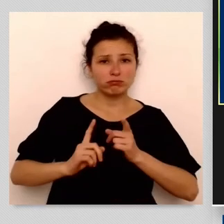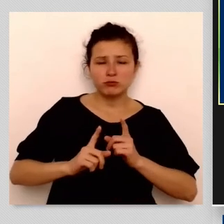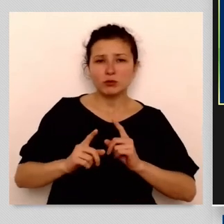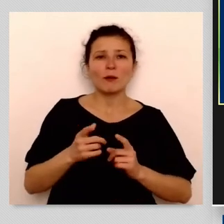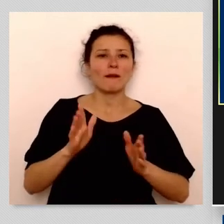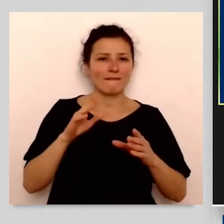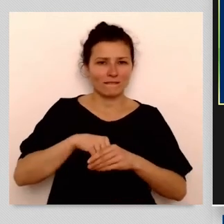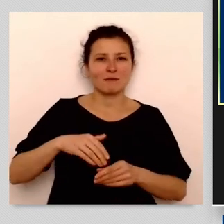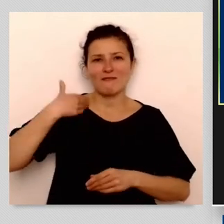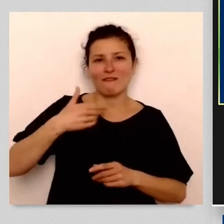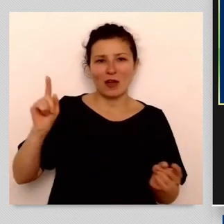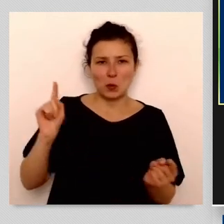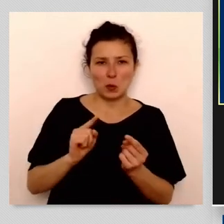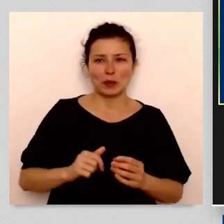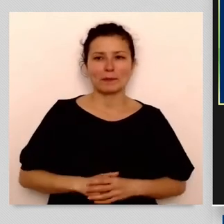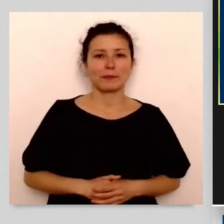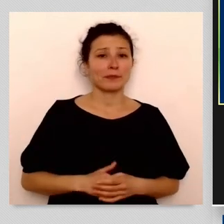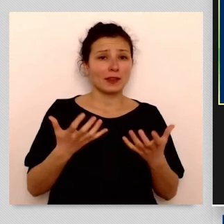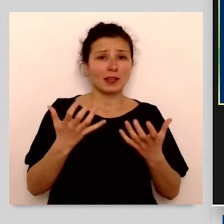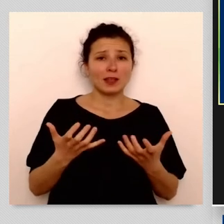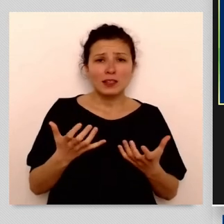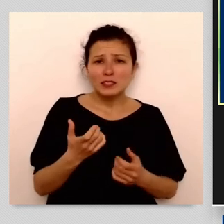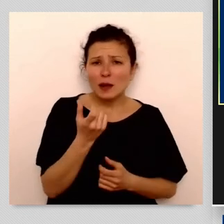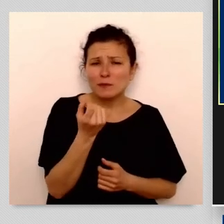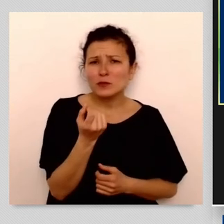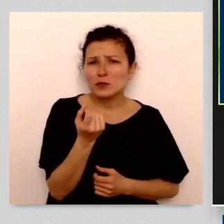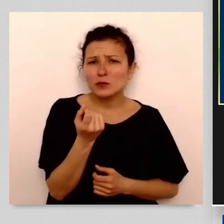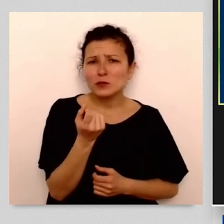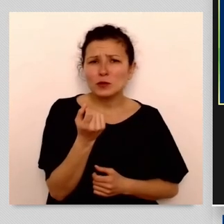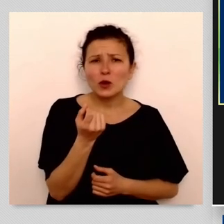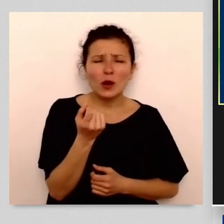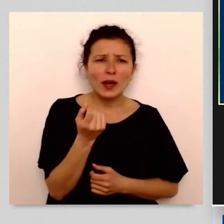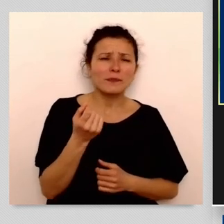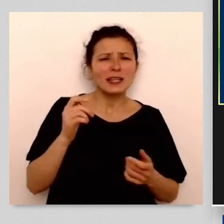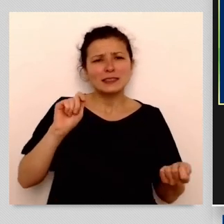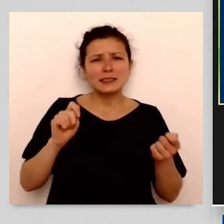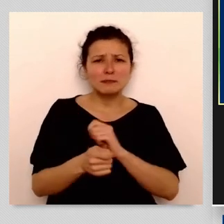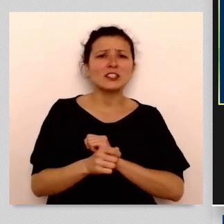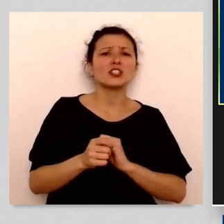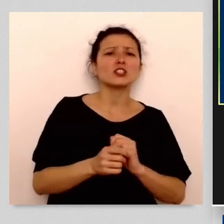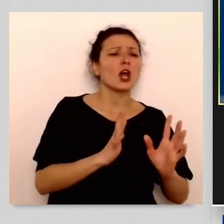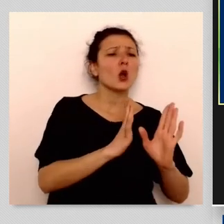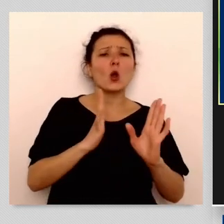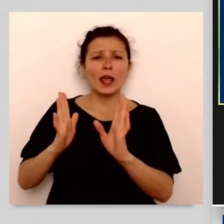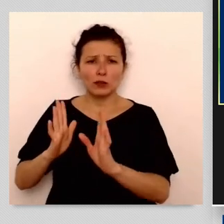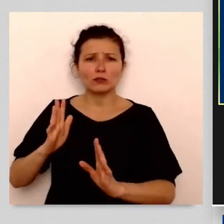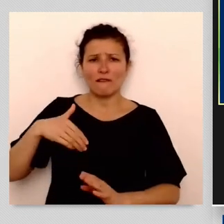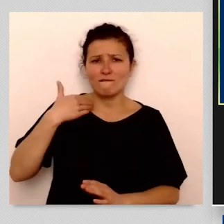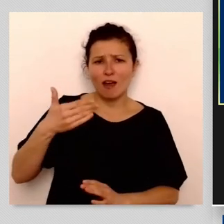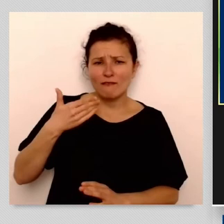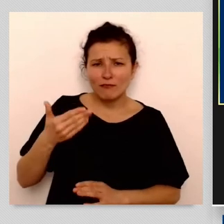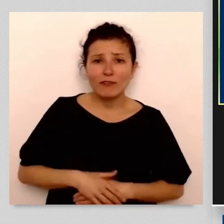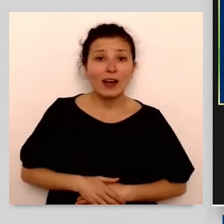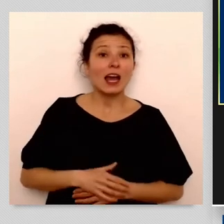krótszymi wypowiedziami. Chciałem troszeczkę złamać logikę, znaczy ciągle będziemy się trzymać alfabetu, ale przesunąłbym trochę fazę i rozpoczął